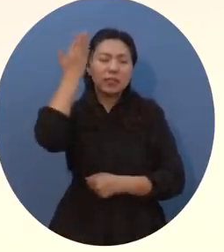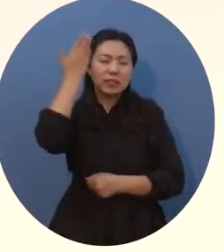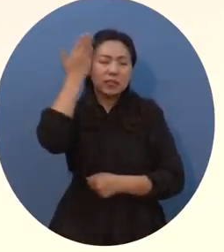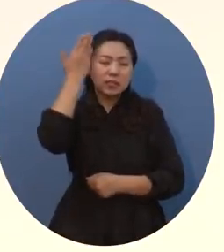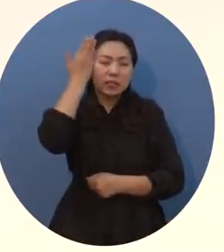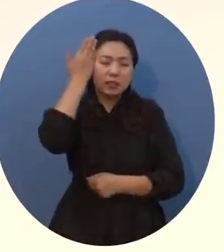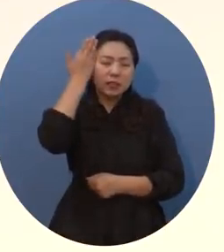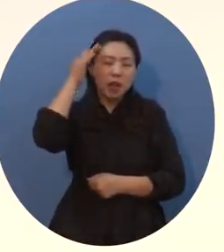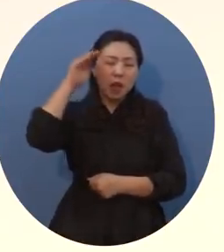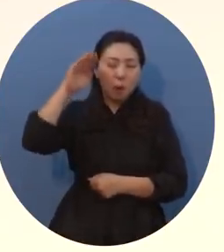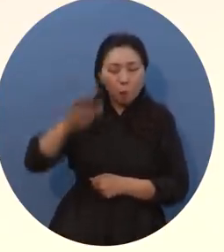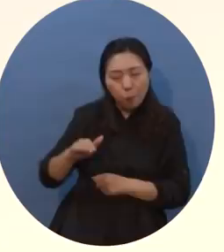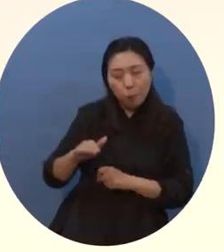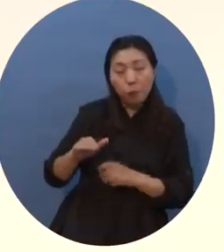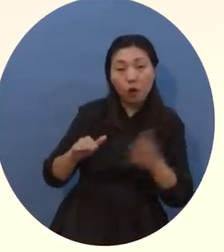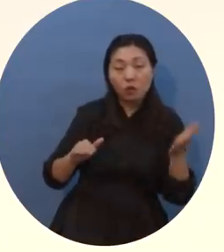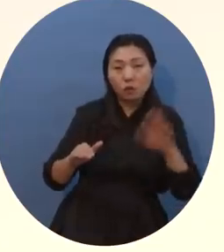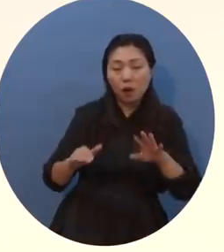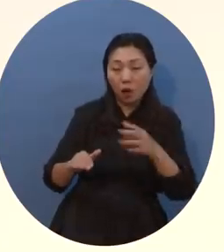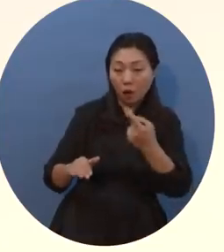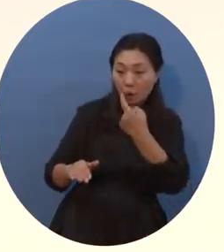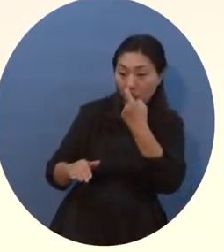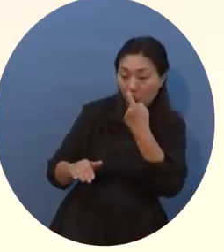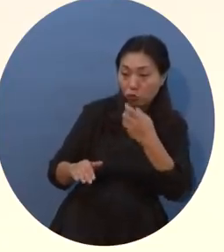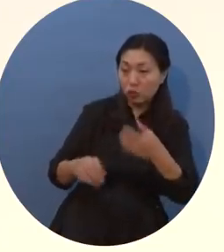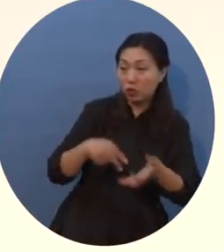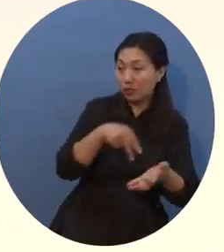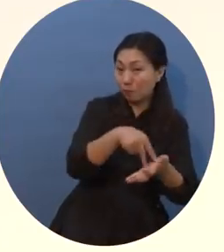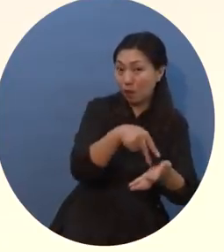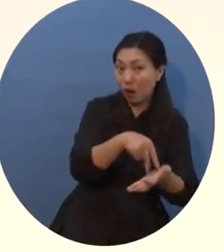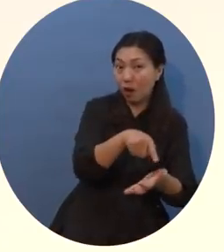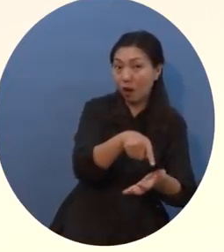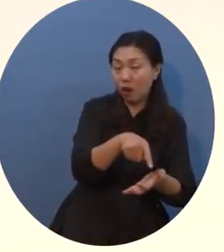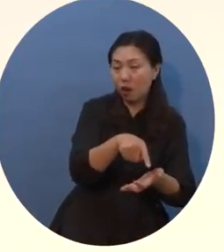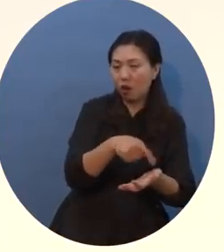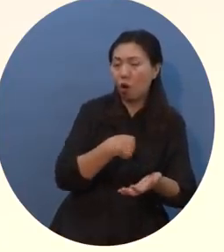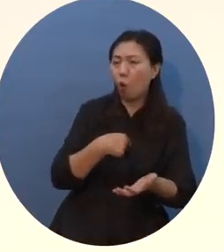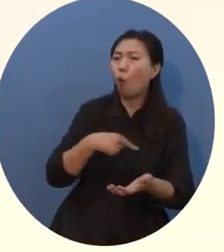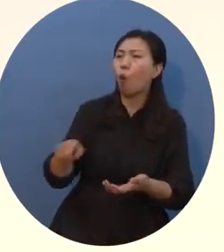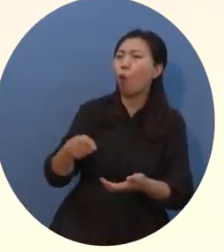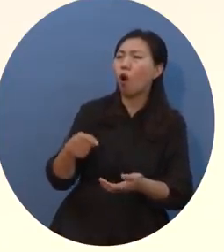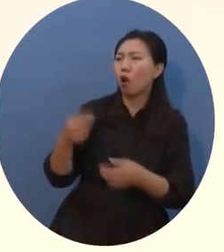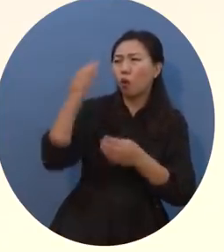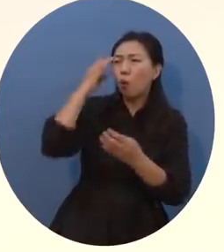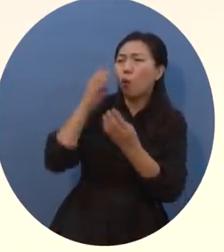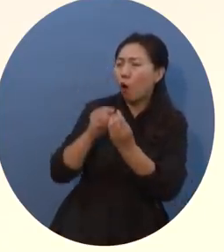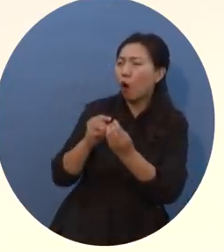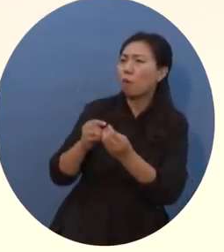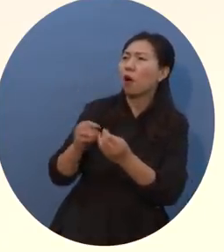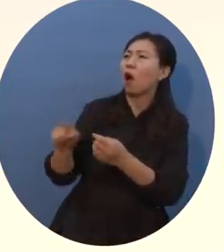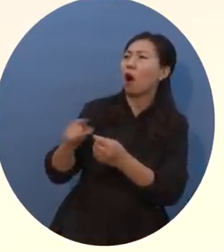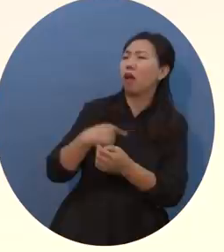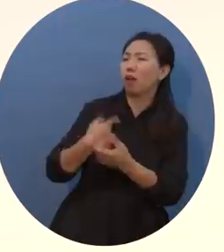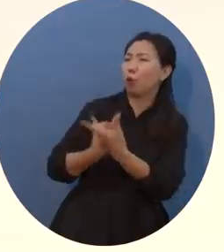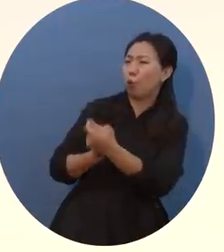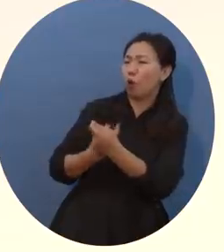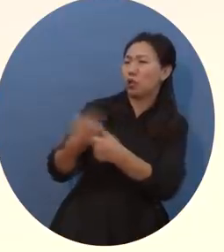지식의 수준은 훨씬 낮지만은 배우는 사람의 입장에서는 저가 훨씬 낫다는 거예요.